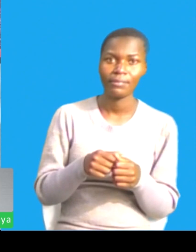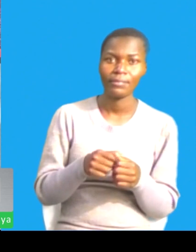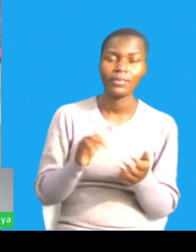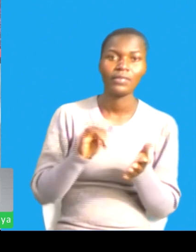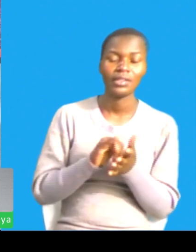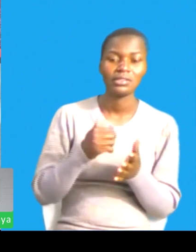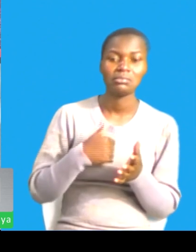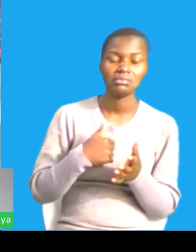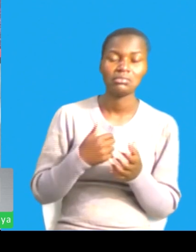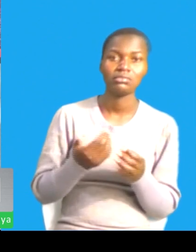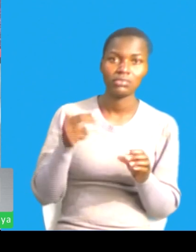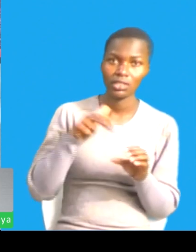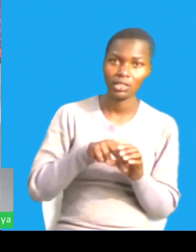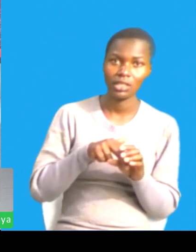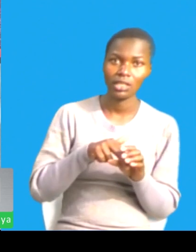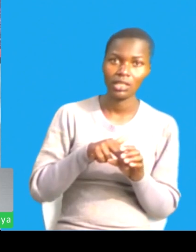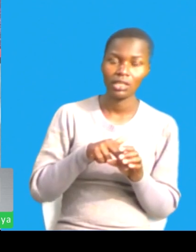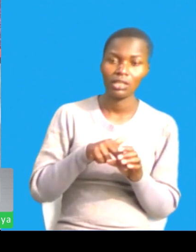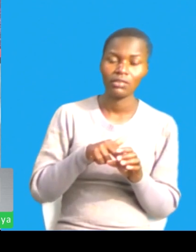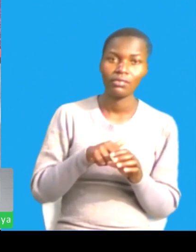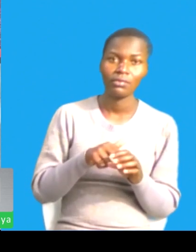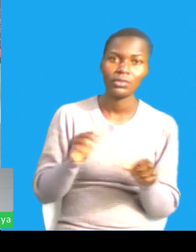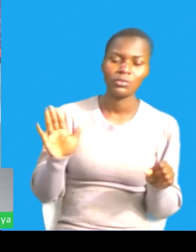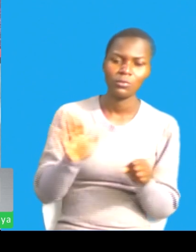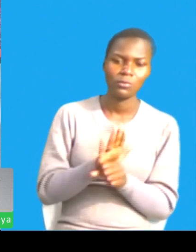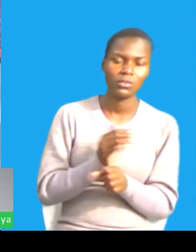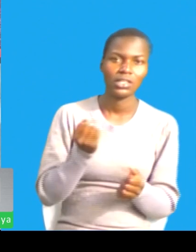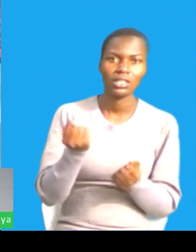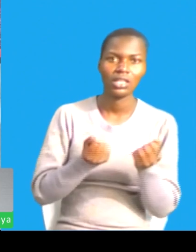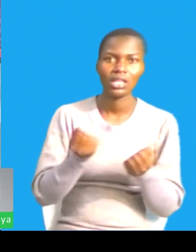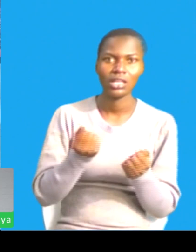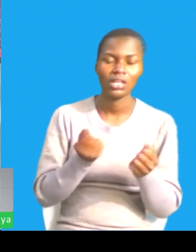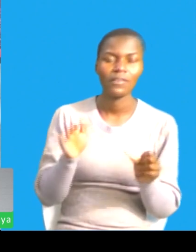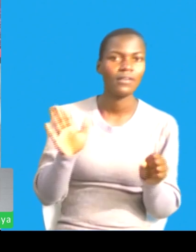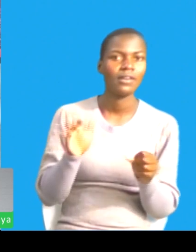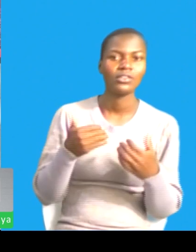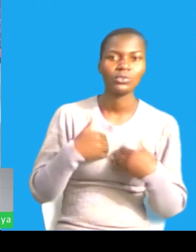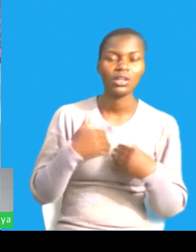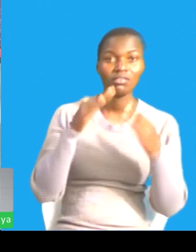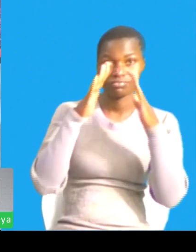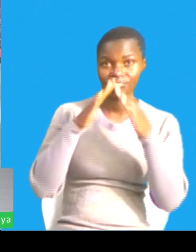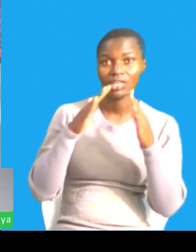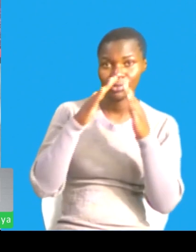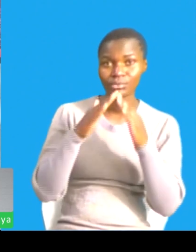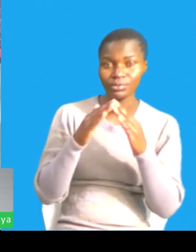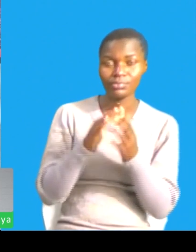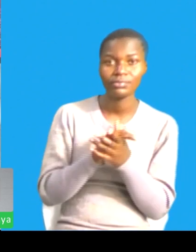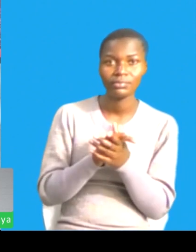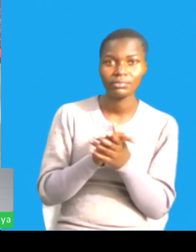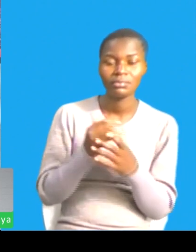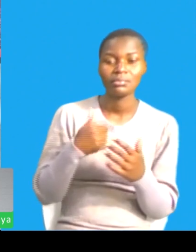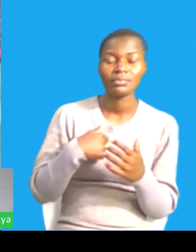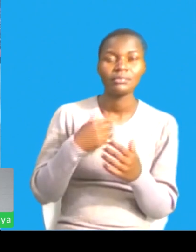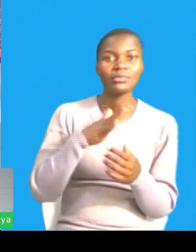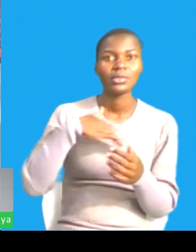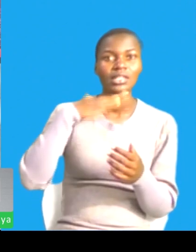nikiingia, kazi yangu nataka nijaze magari, nijaze manyumba, nijaze mapesa kwa account, surely Jona, si nitafariki na